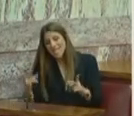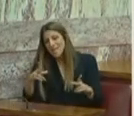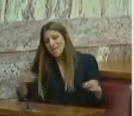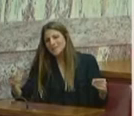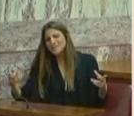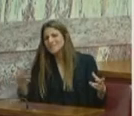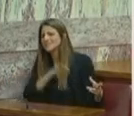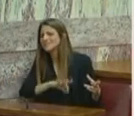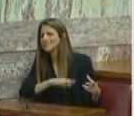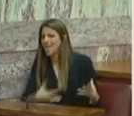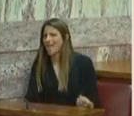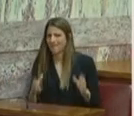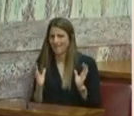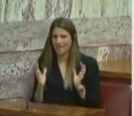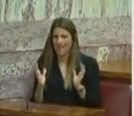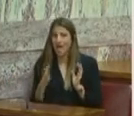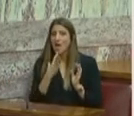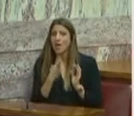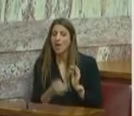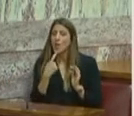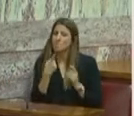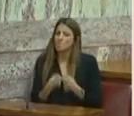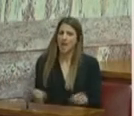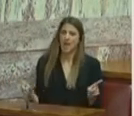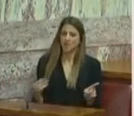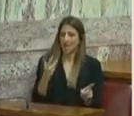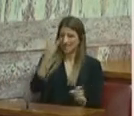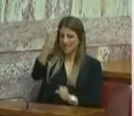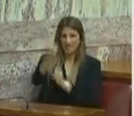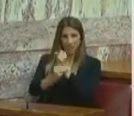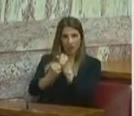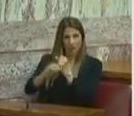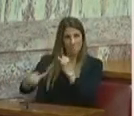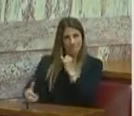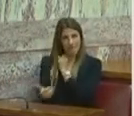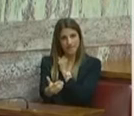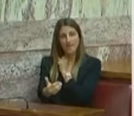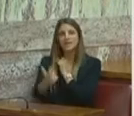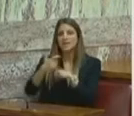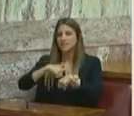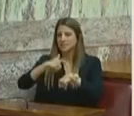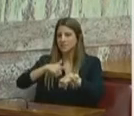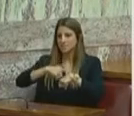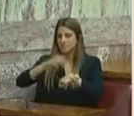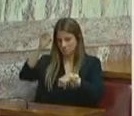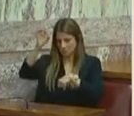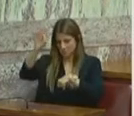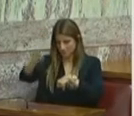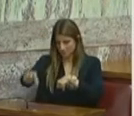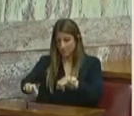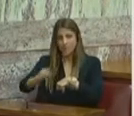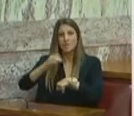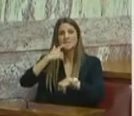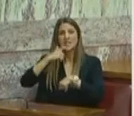παιχνίδι?» Γιατί μας φαίνεται παράξενο μετά από 3 ολόκληρα χρόνια και τη στιγμή κατά την οποία